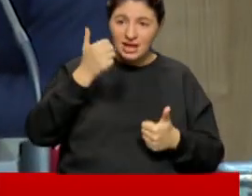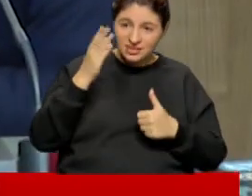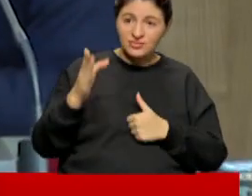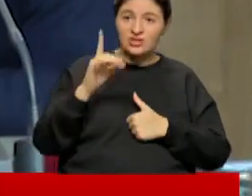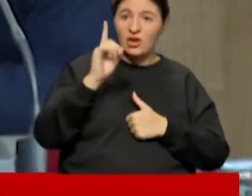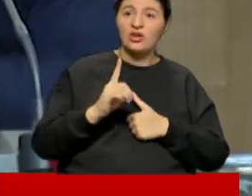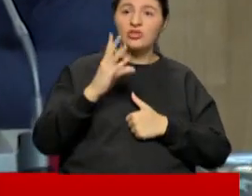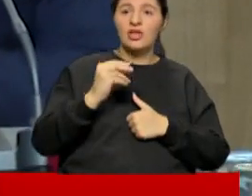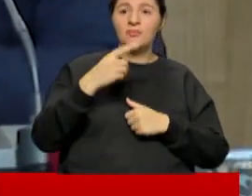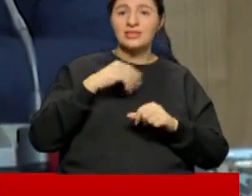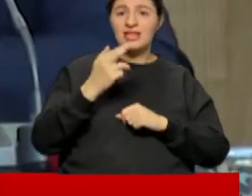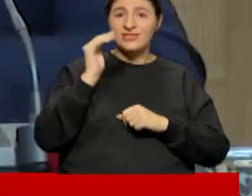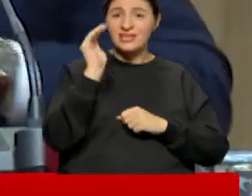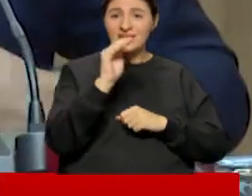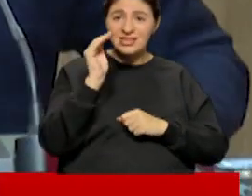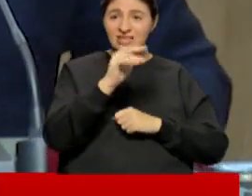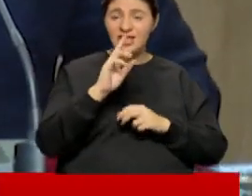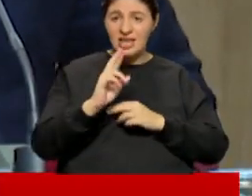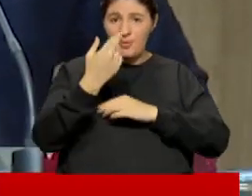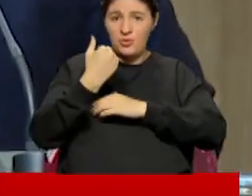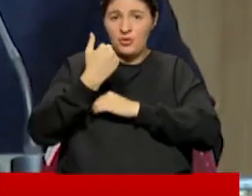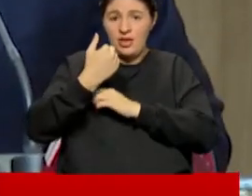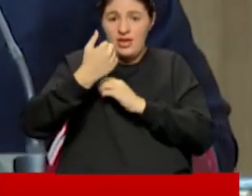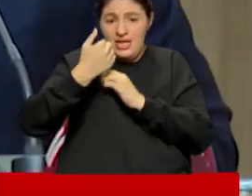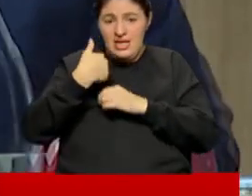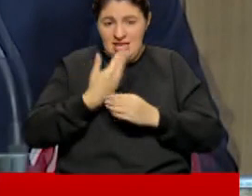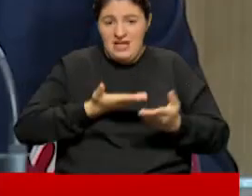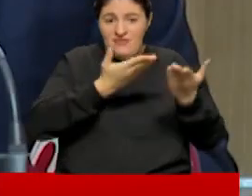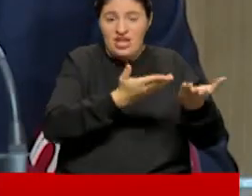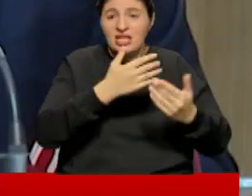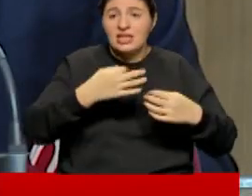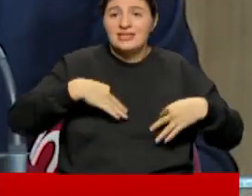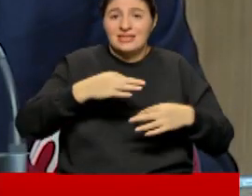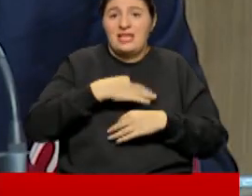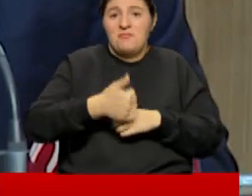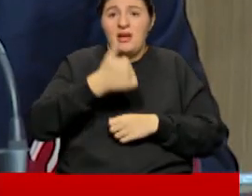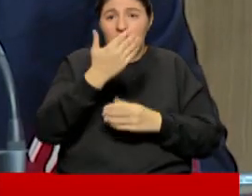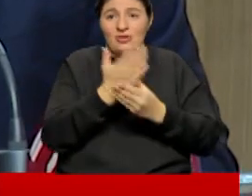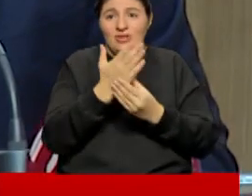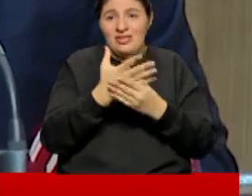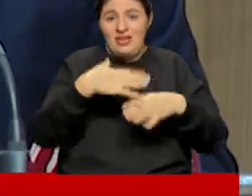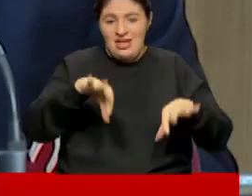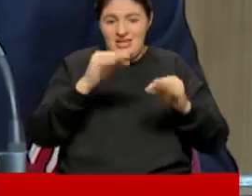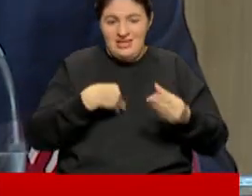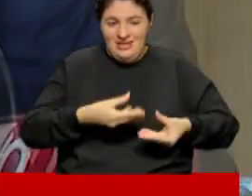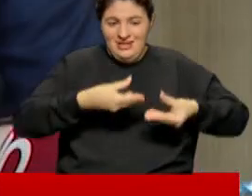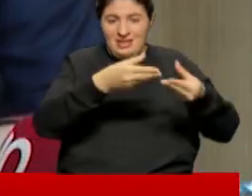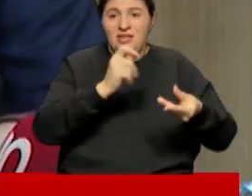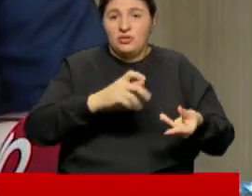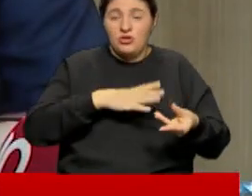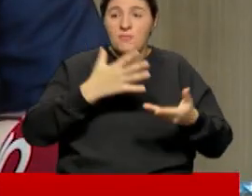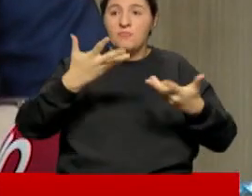öncelikli olarak bir randevu talebiyle raporu arz edecektik Sayın Bakanı bir dost halinde takdim etmek istiyorum